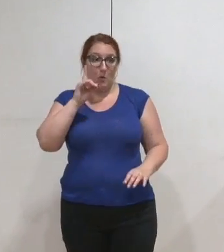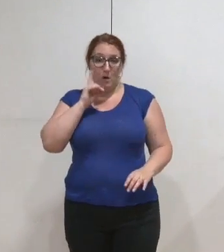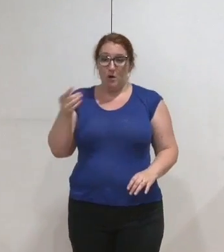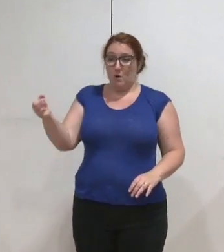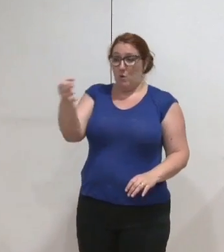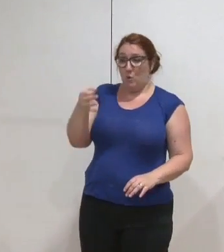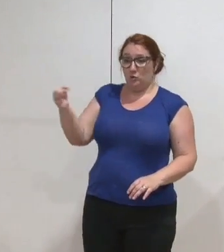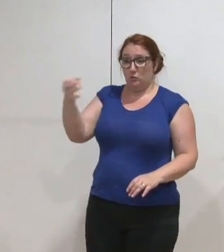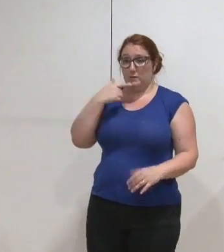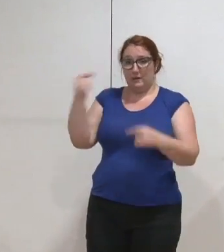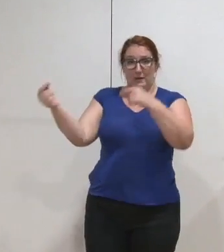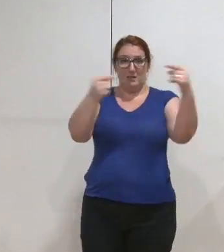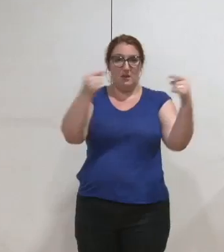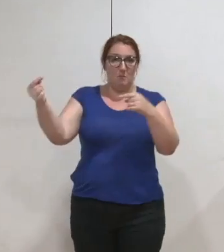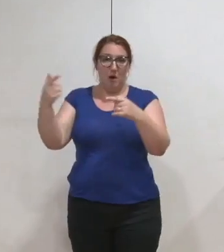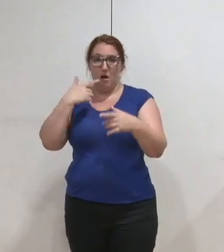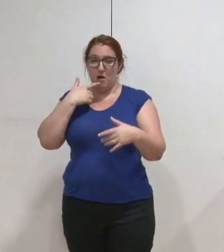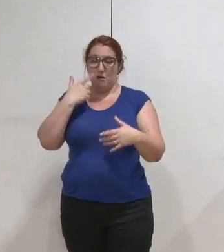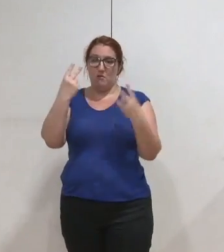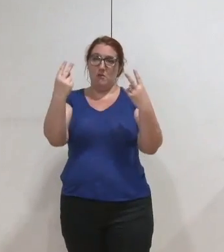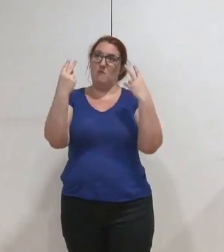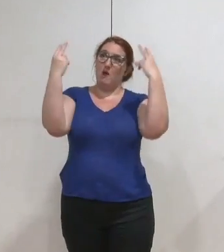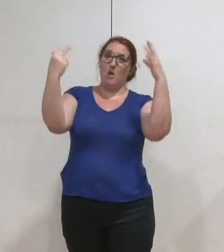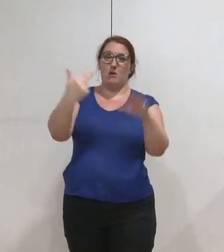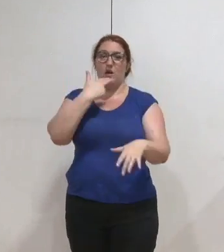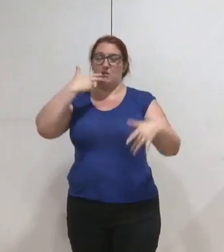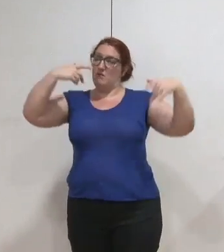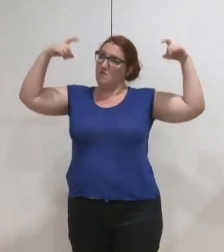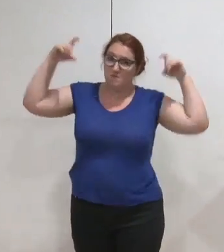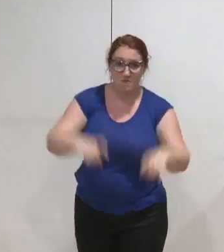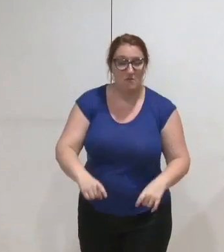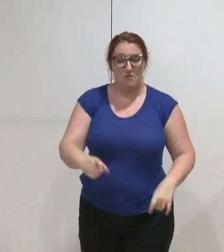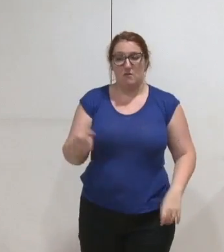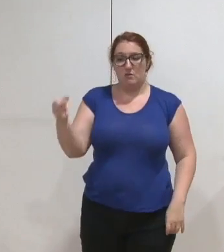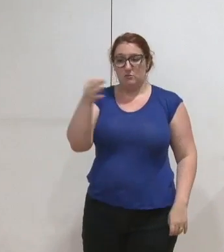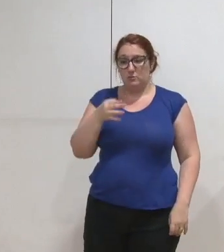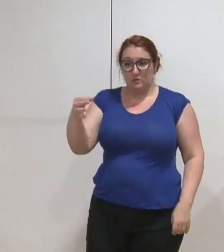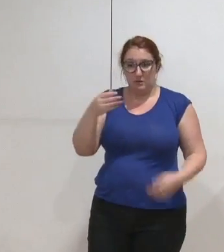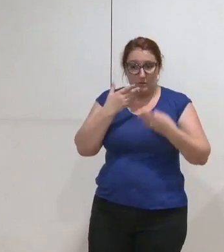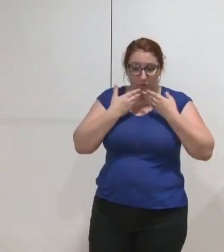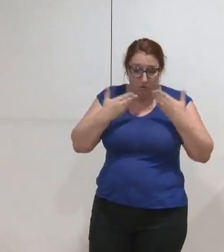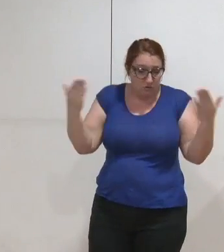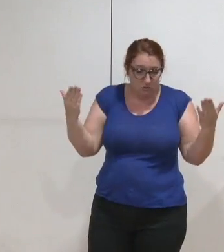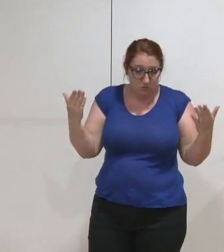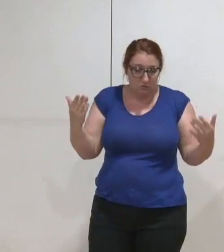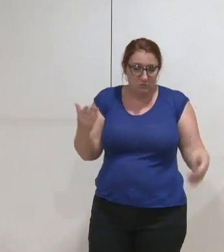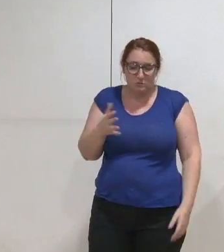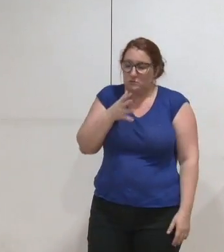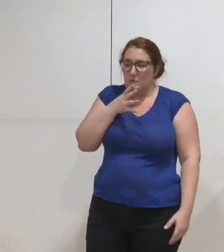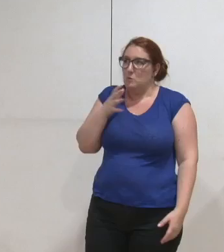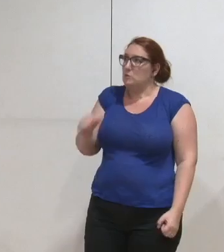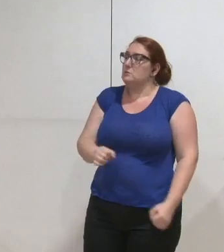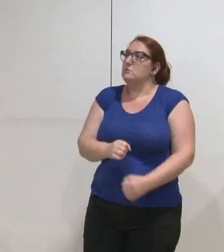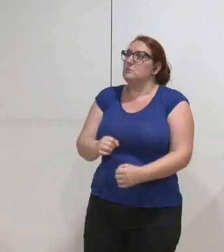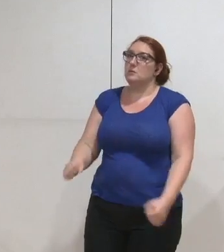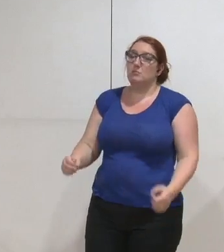les débats vers le bas et c'est franchement c'est c'est c'est inconcevable qu'on puisse